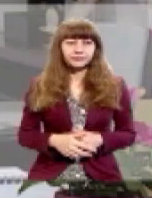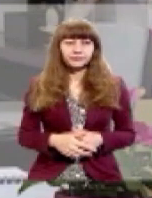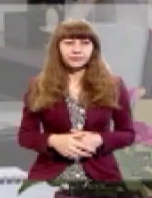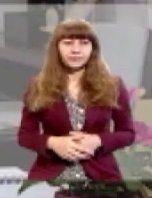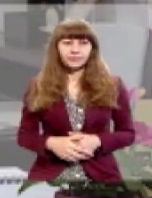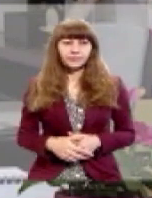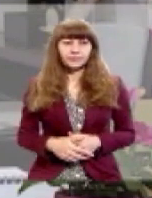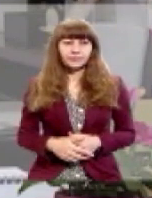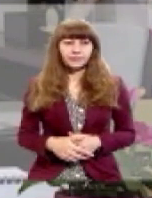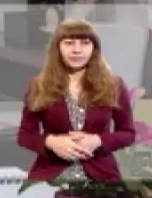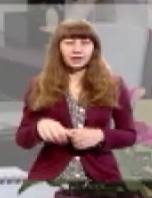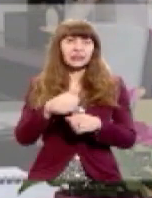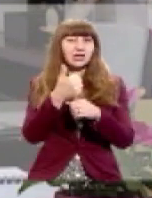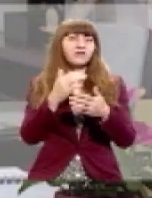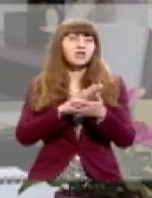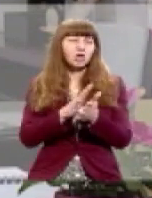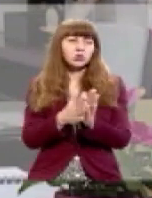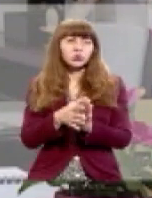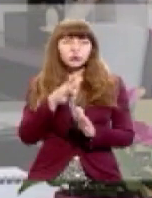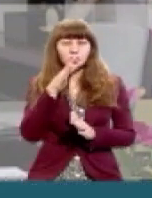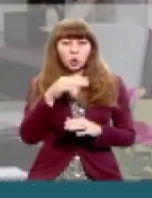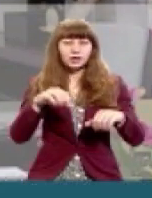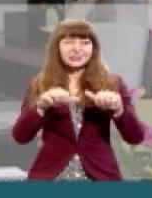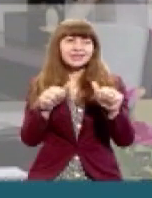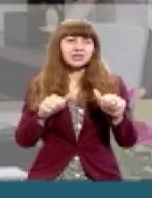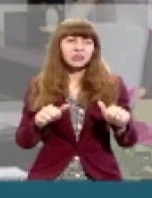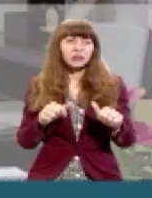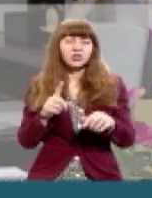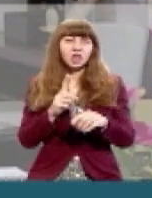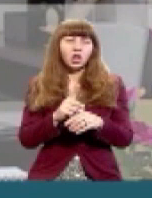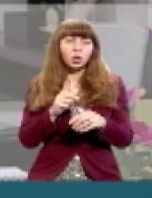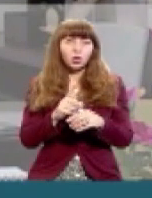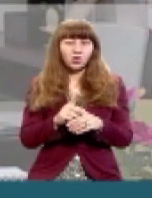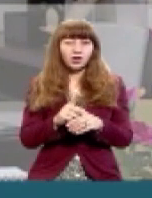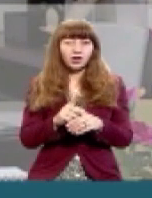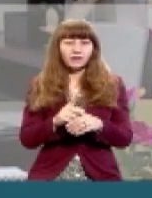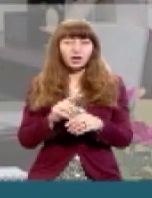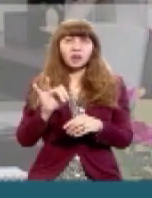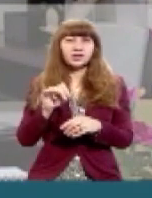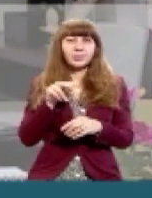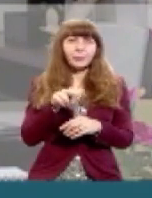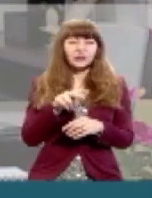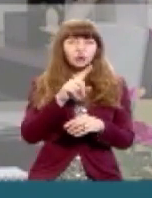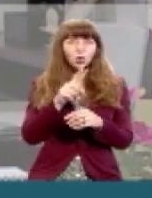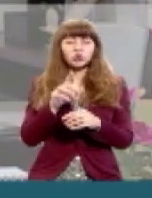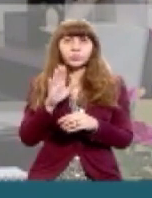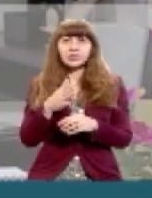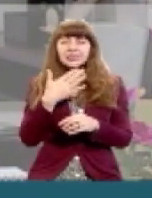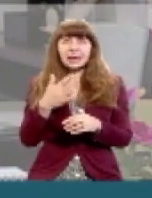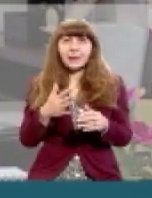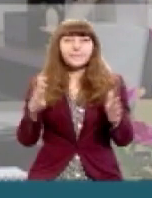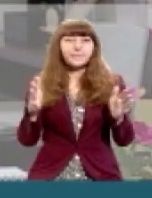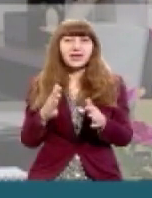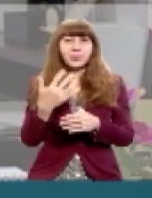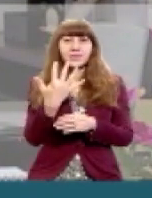И основное условие – это срок регистрации в налоговых органах в качестве индивидуального предпринимателя должен быть не более